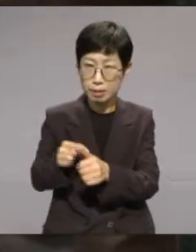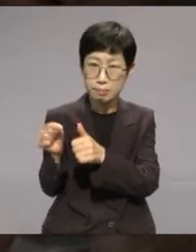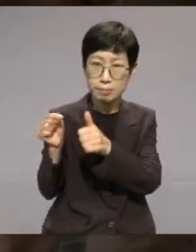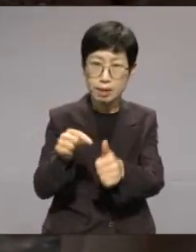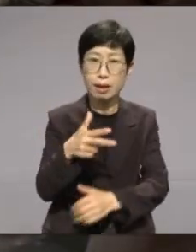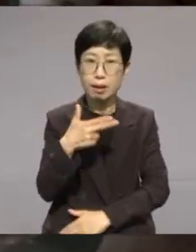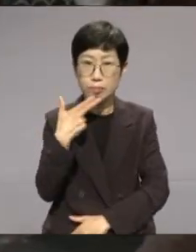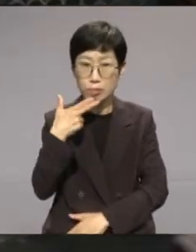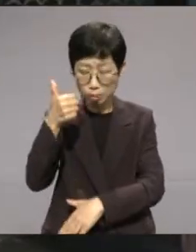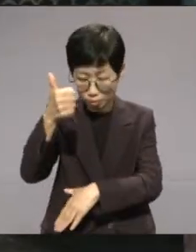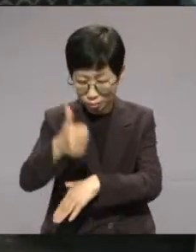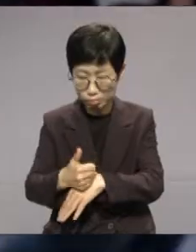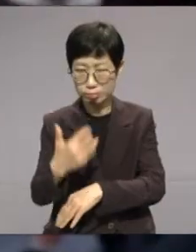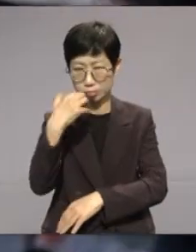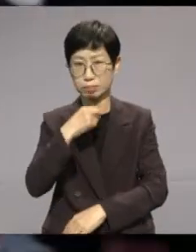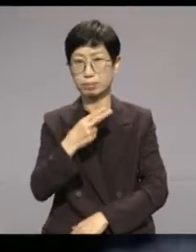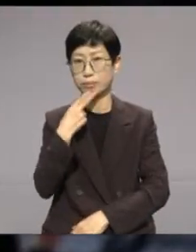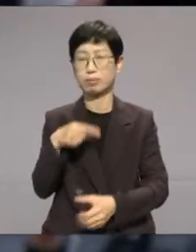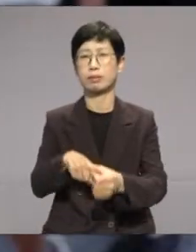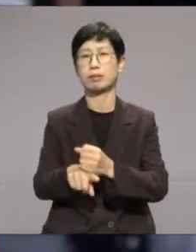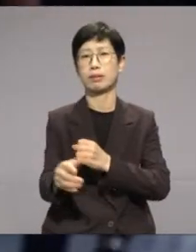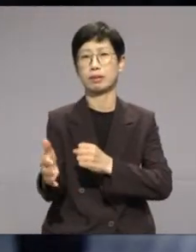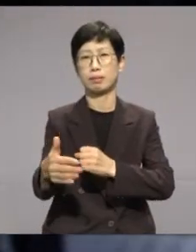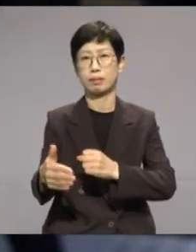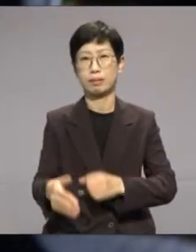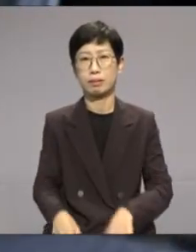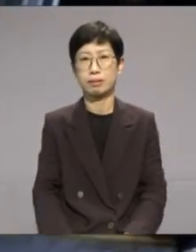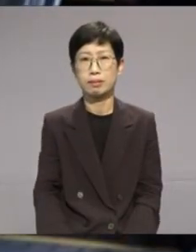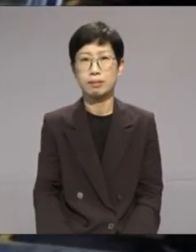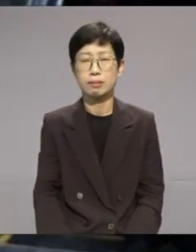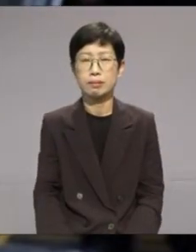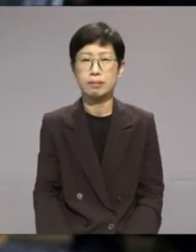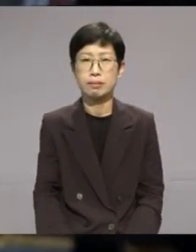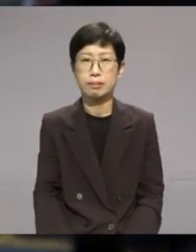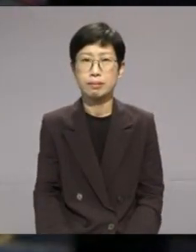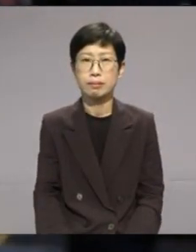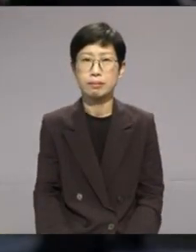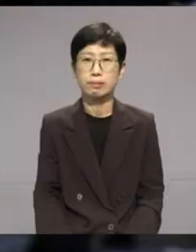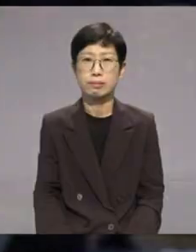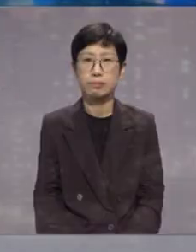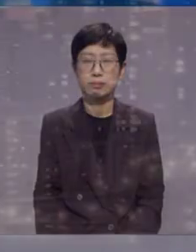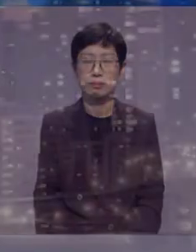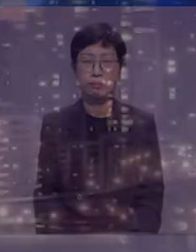강제력이 없어 유명무실한 상태입니다. 월드뉴스 윤서영입니다.